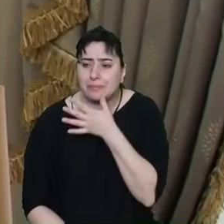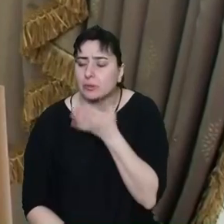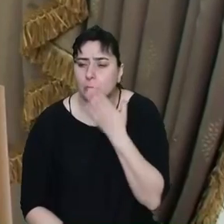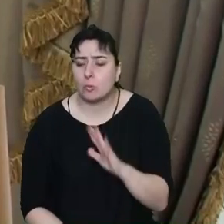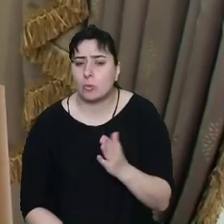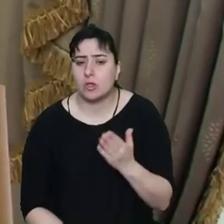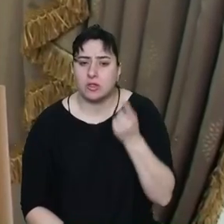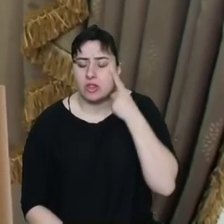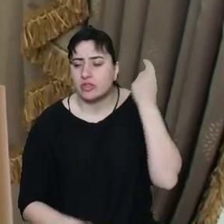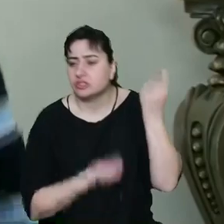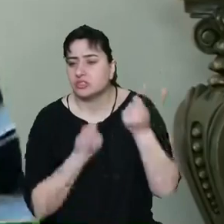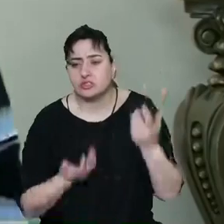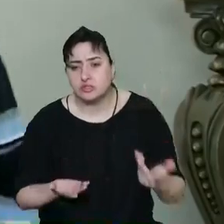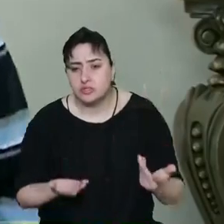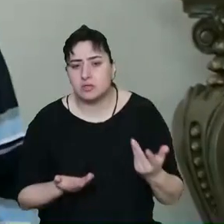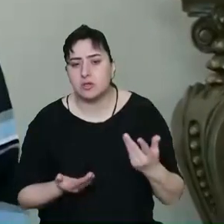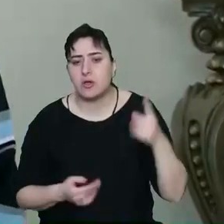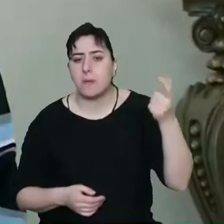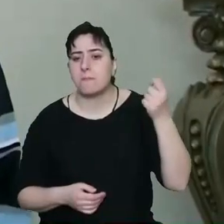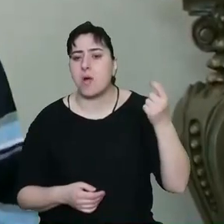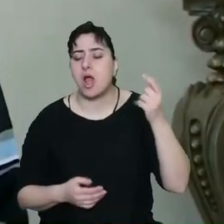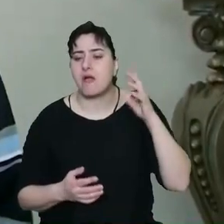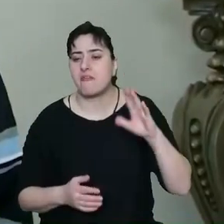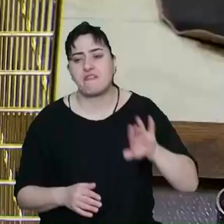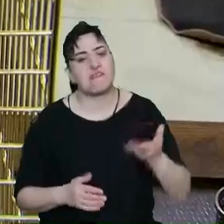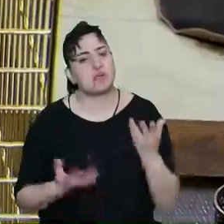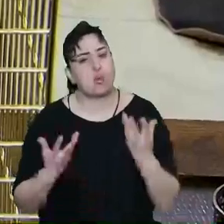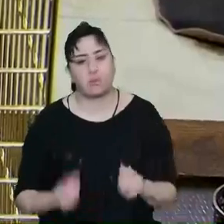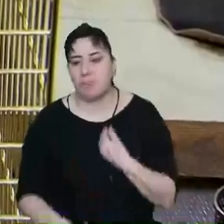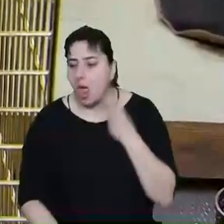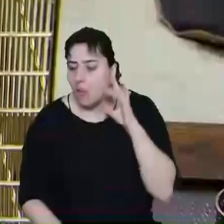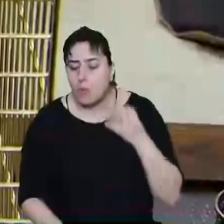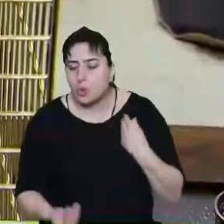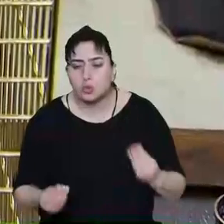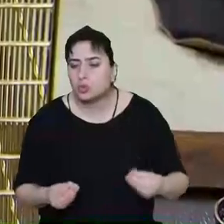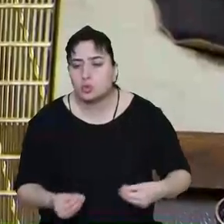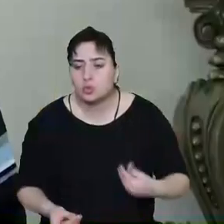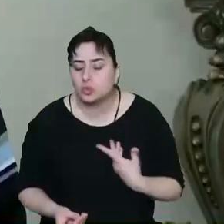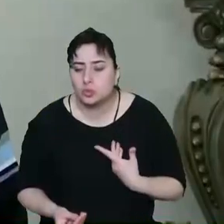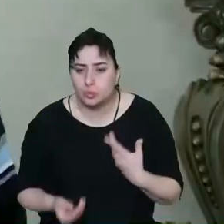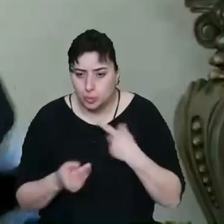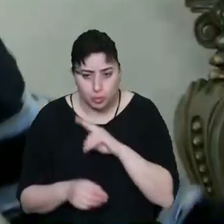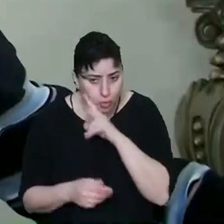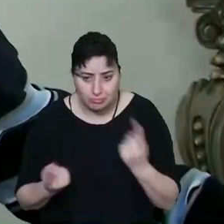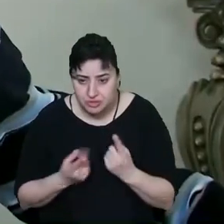bileyim? Devletin işi bu. Devlet orada baraj yapmaktan vazgeçtiyse benim suçum günahım ne ya?